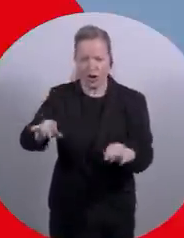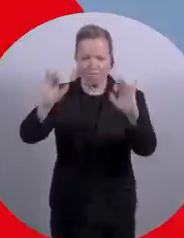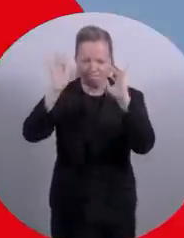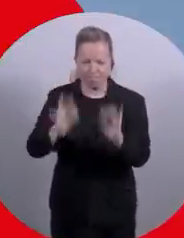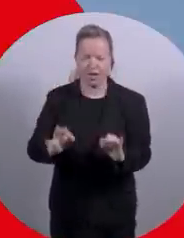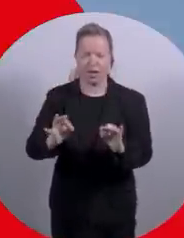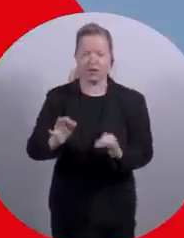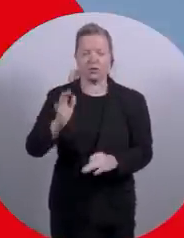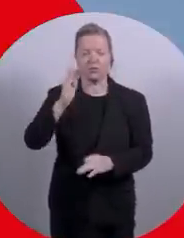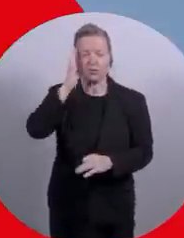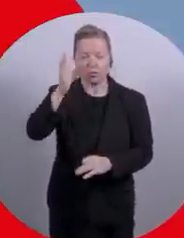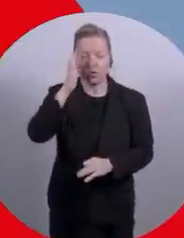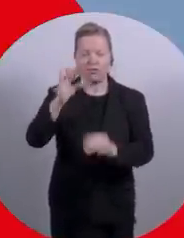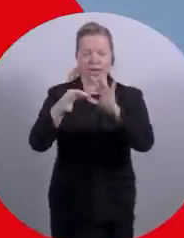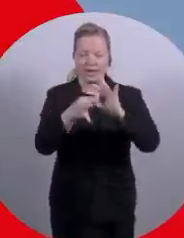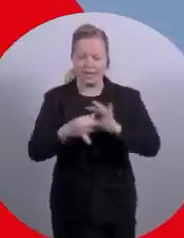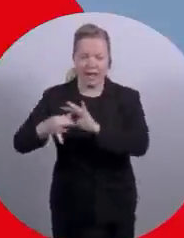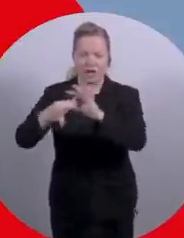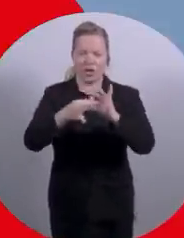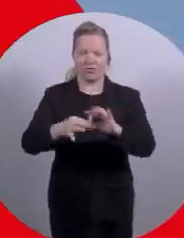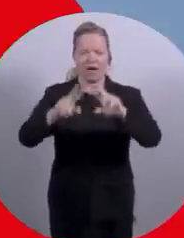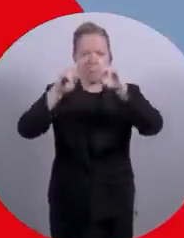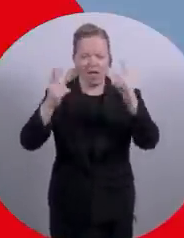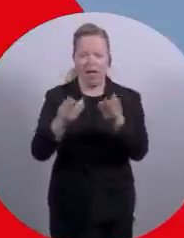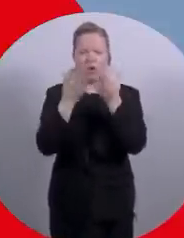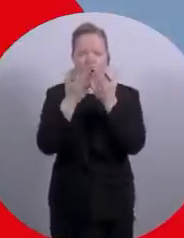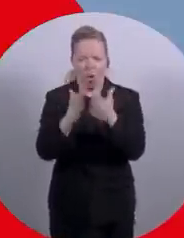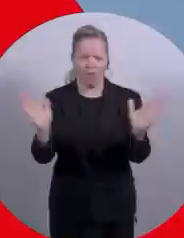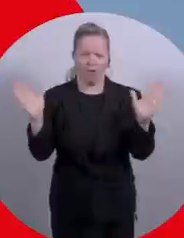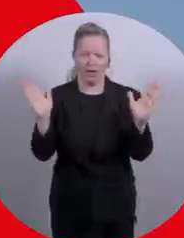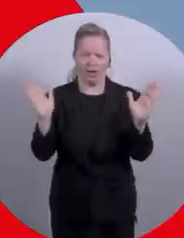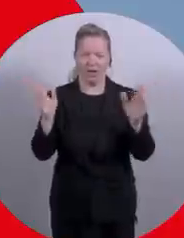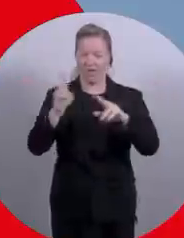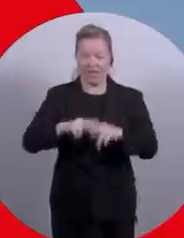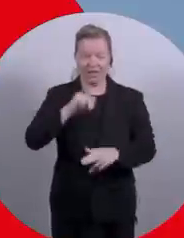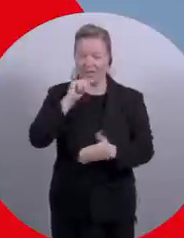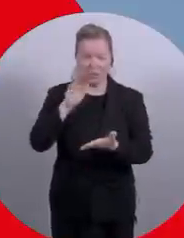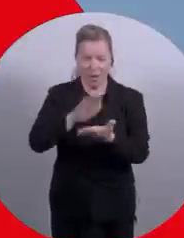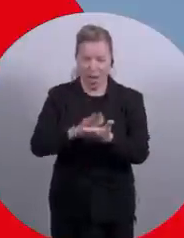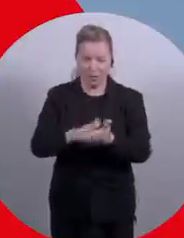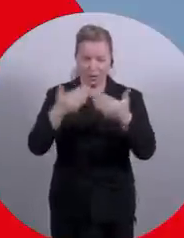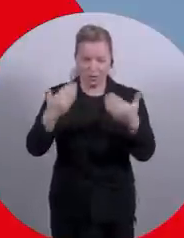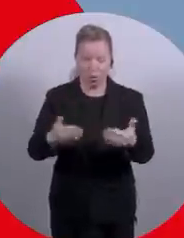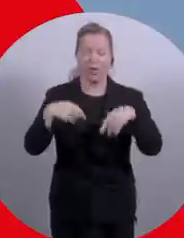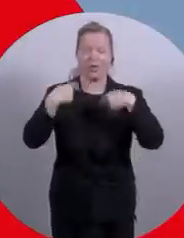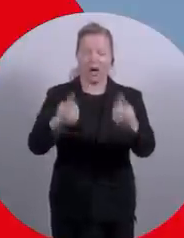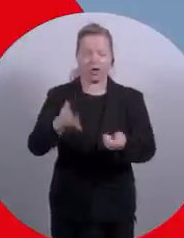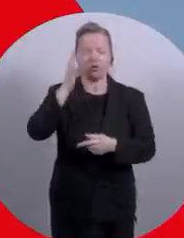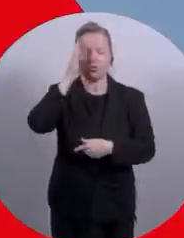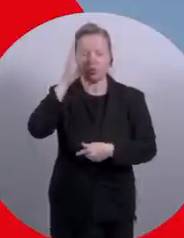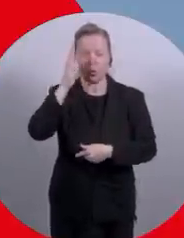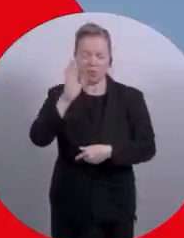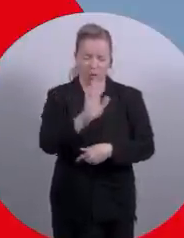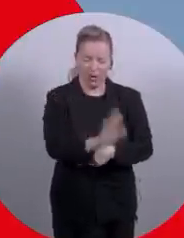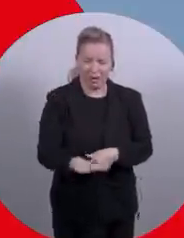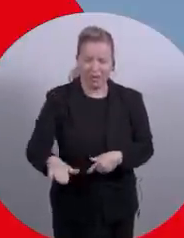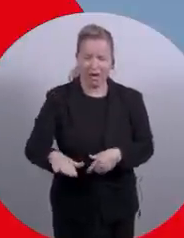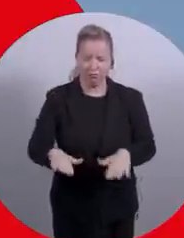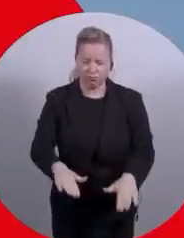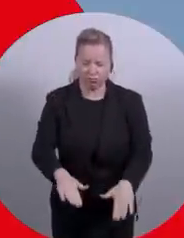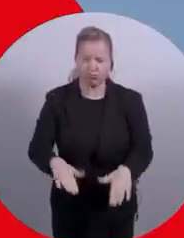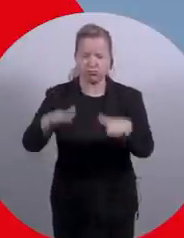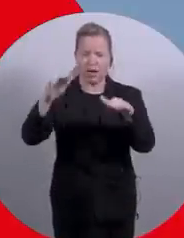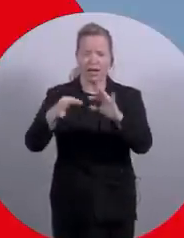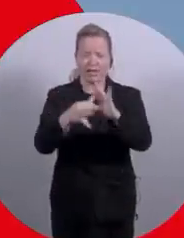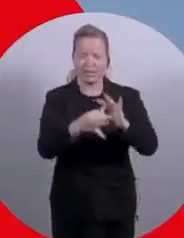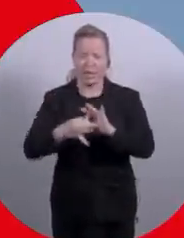weltoffene Gesellschaft bleiben ansonsten ist die Zukunft unserer Kinder und eine fortschrittlichen Gesellschaft